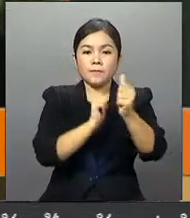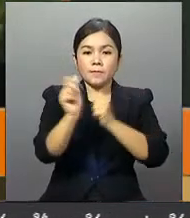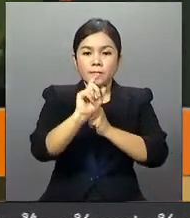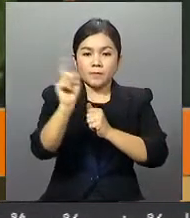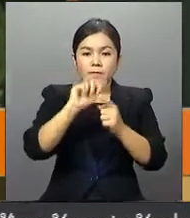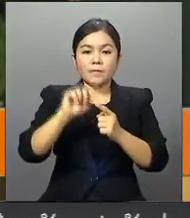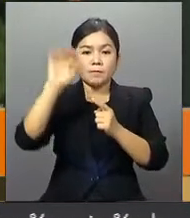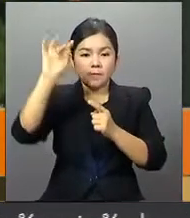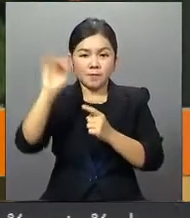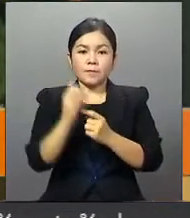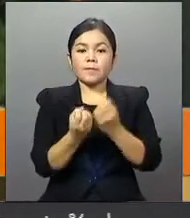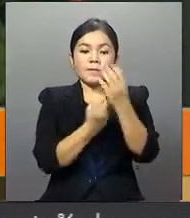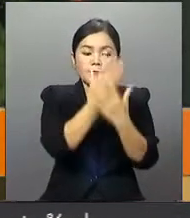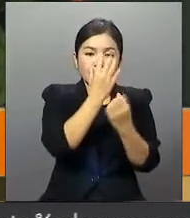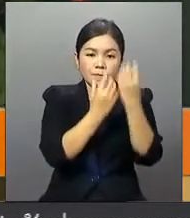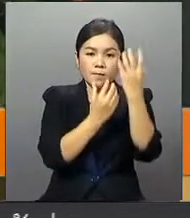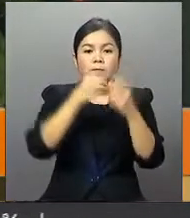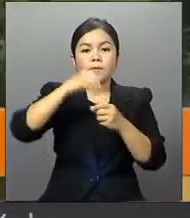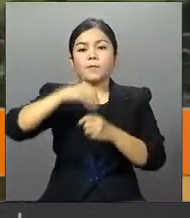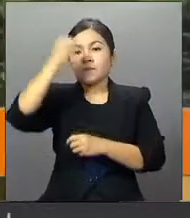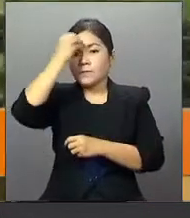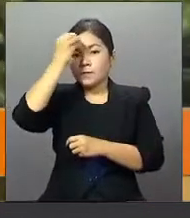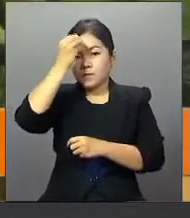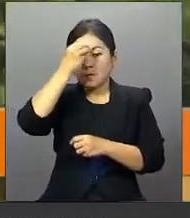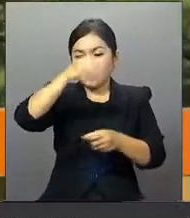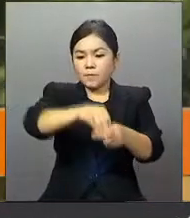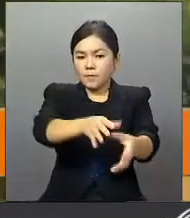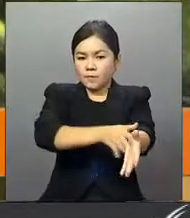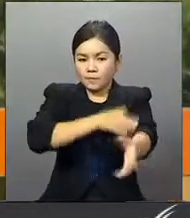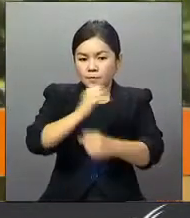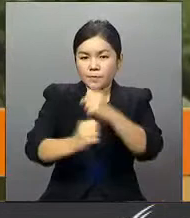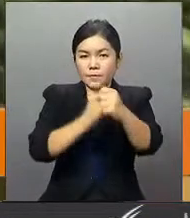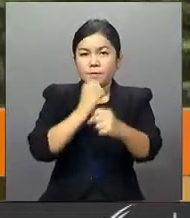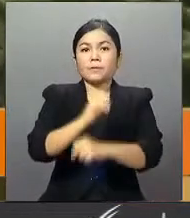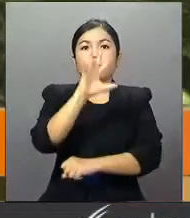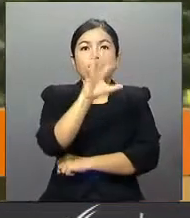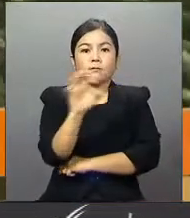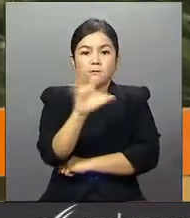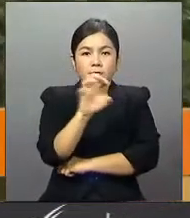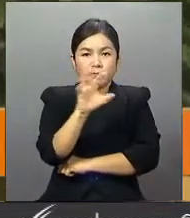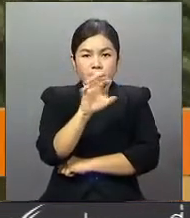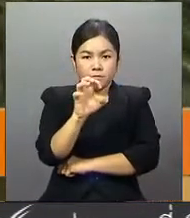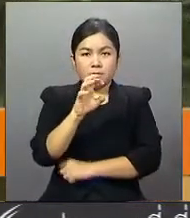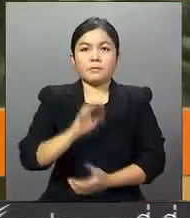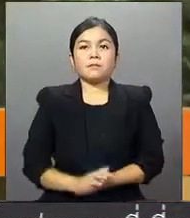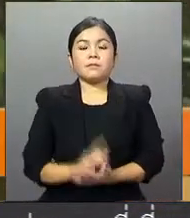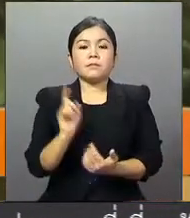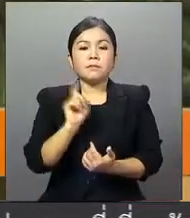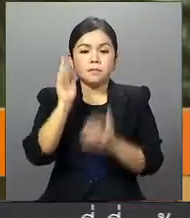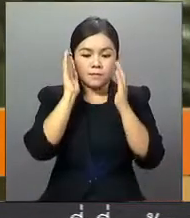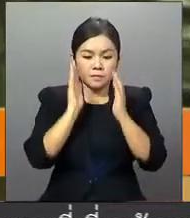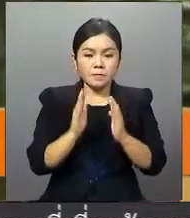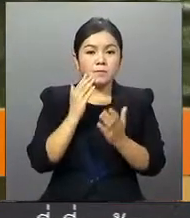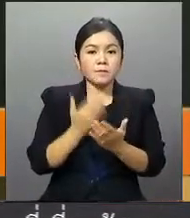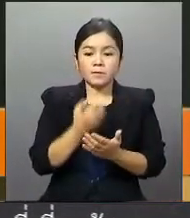ที่8ที่เมืองไซตามะบอนไซต้นนี้มีอายุประมาณ500ปีนะครับเจ้าของต้นบอนไซบอกว่า